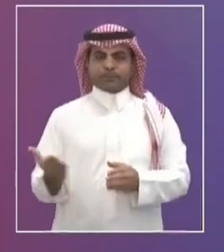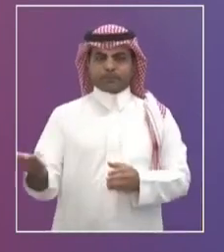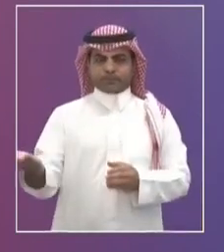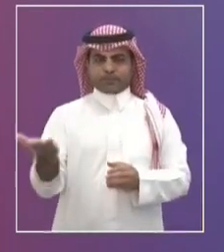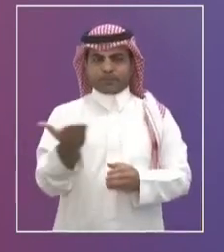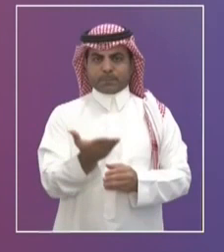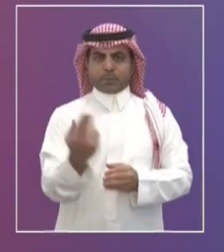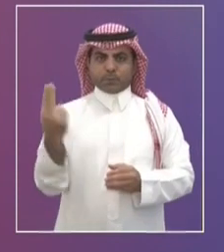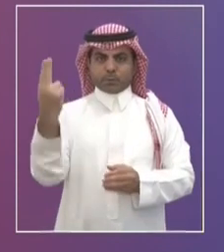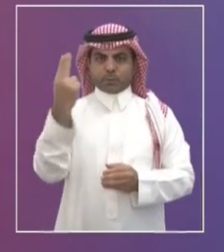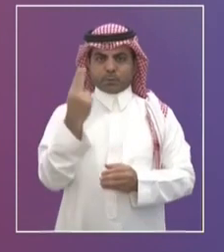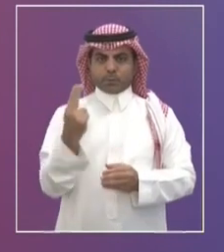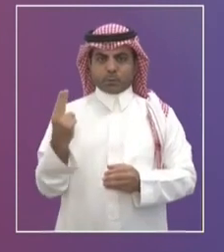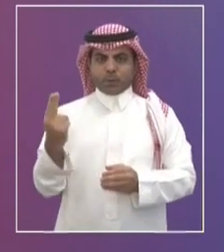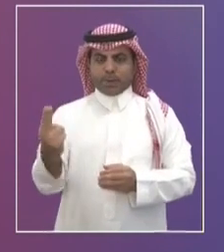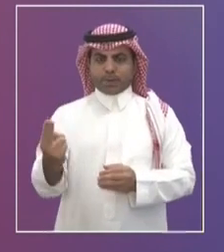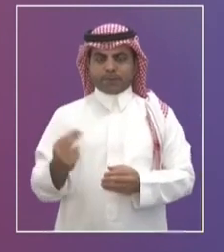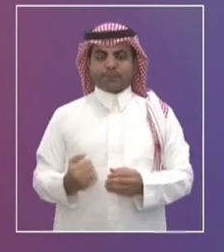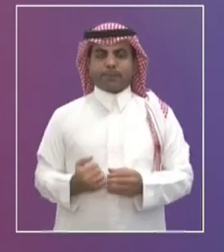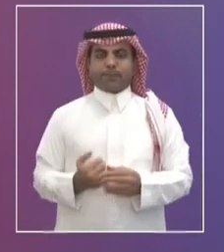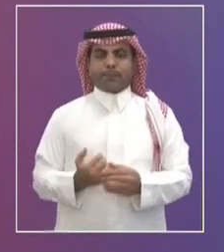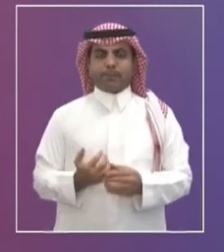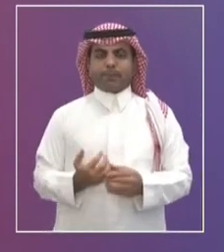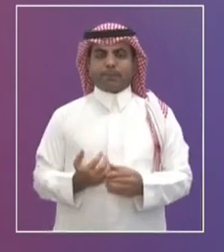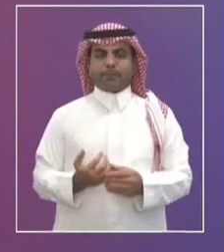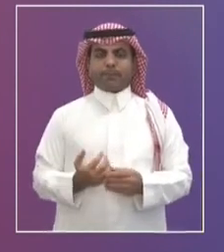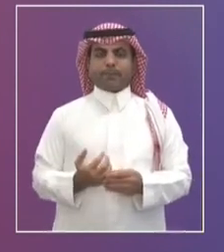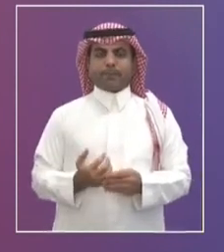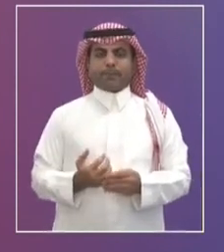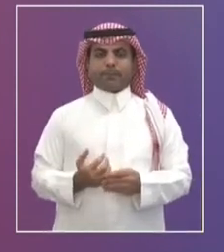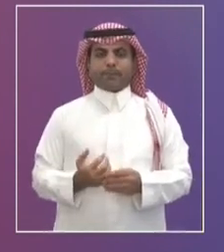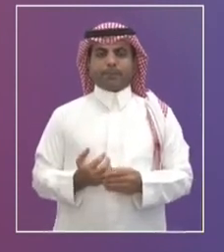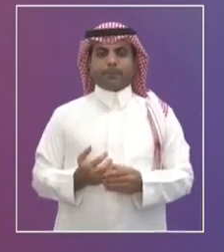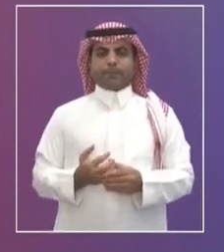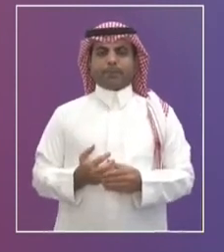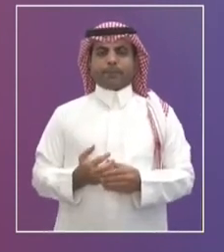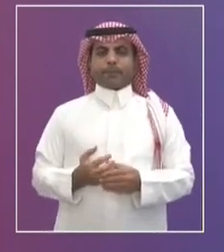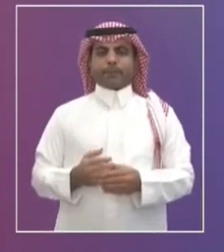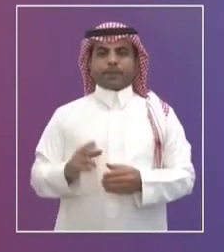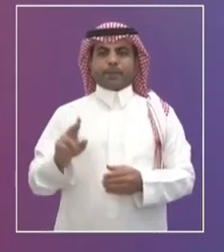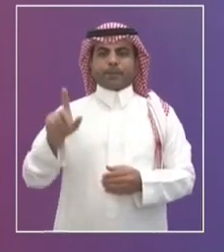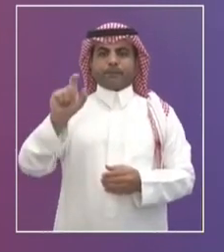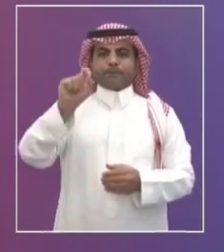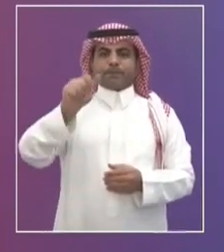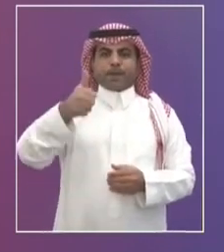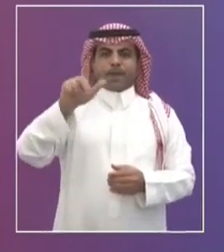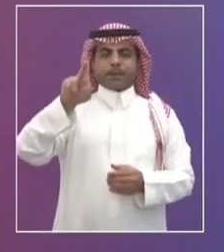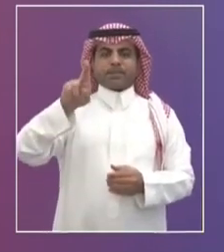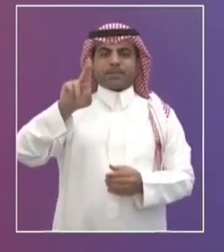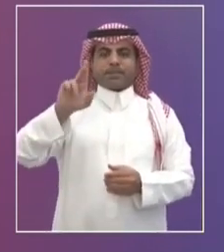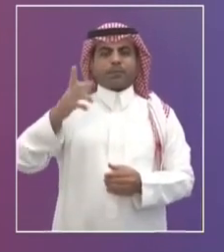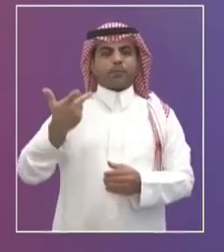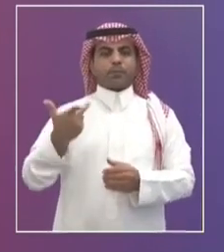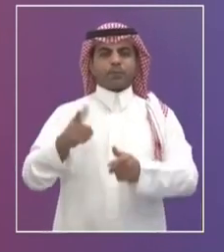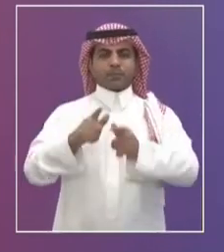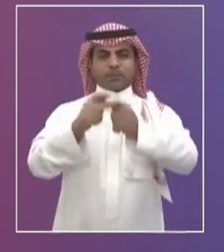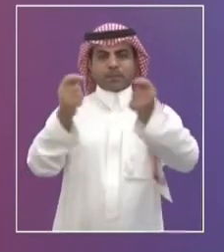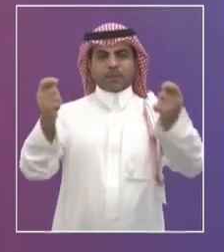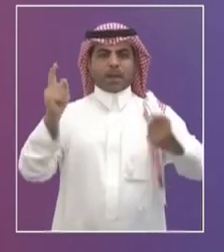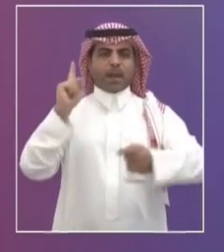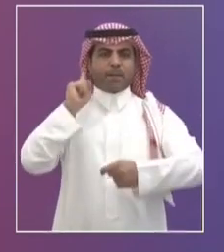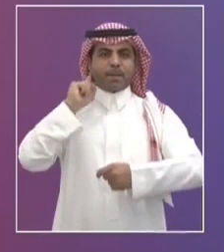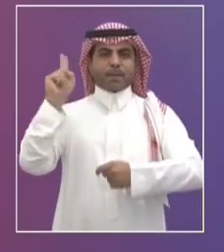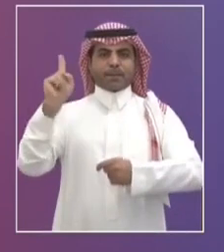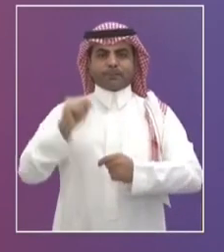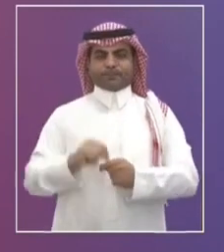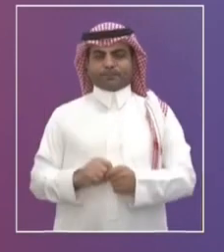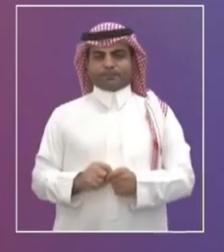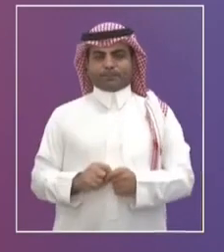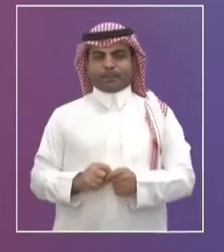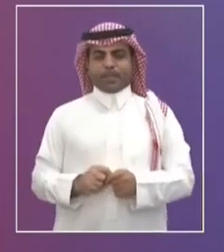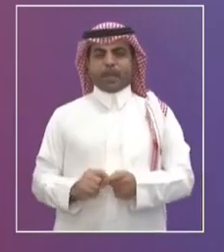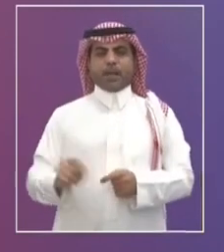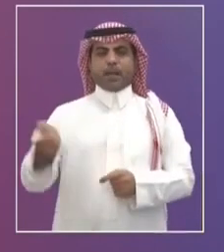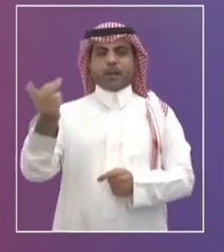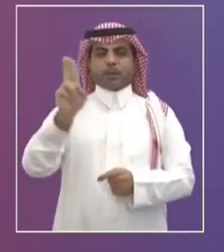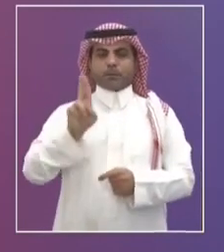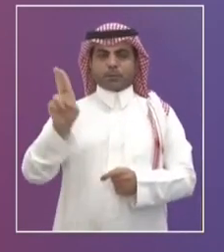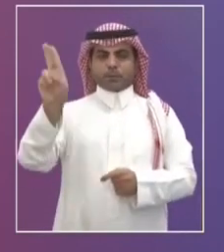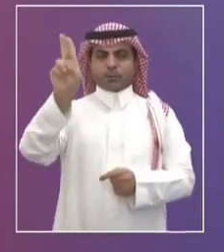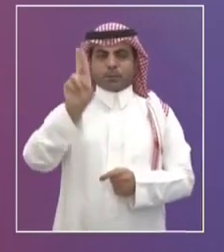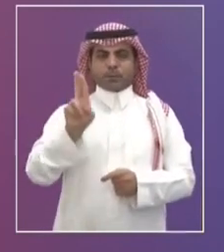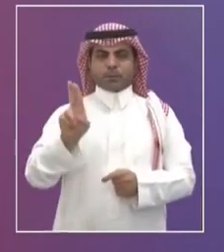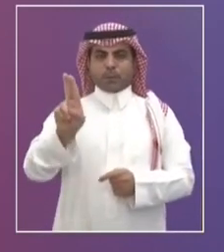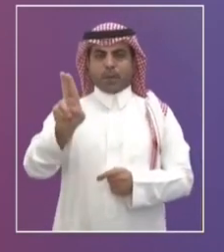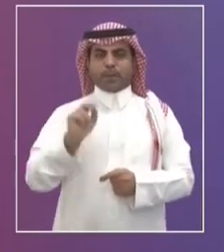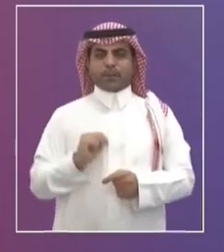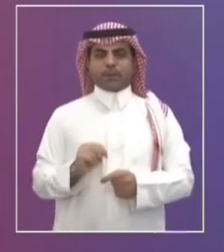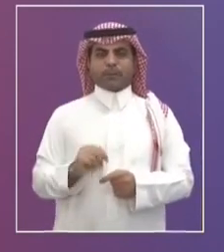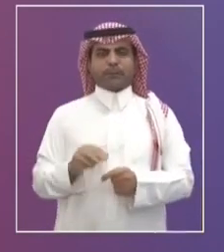ننتقل الآن إلى أسئلة الصحفيين. فايز السميري، صحيفة المدينة. سؤالي للدكتور جلال